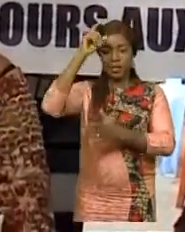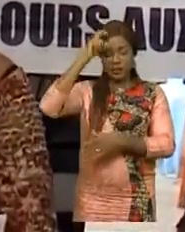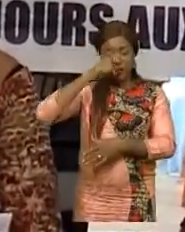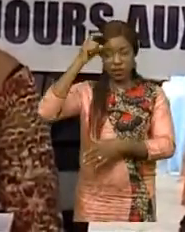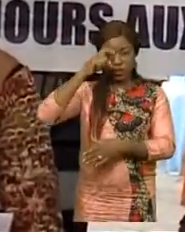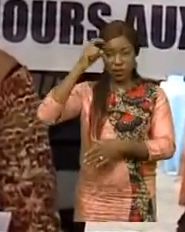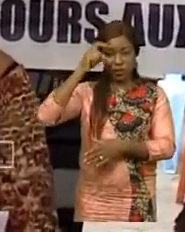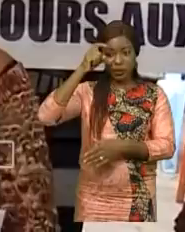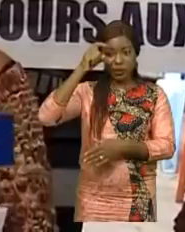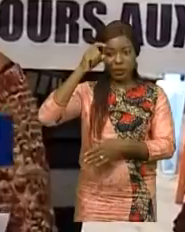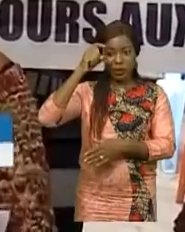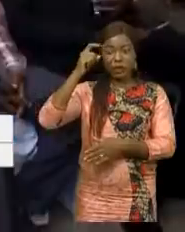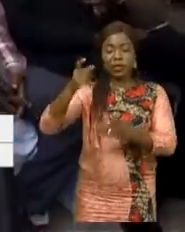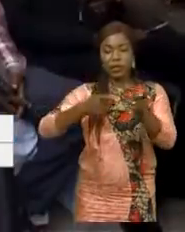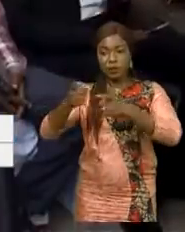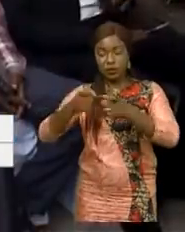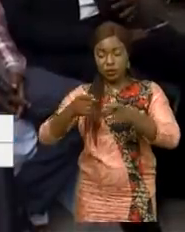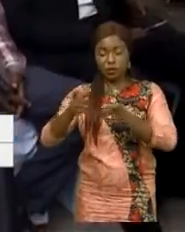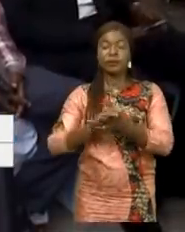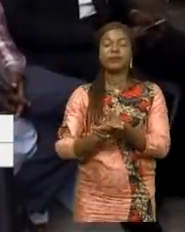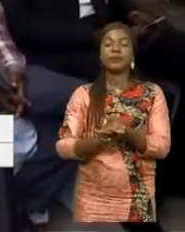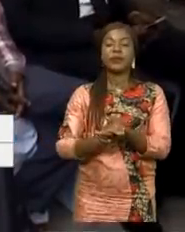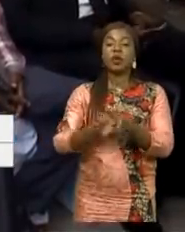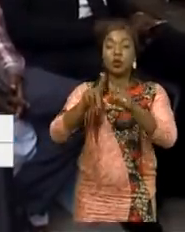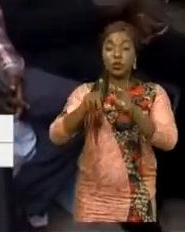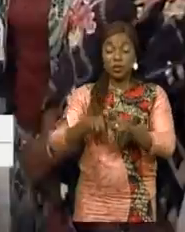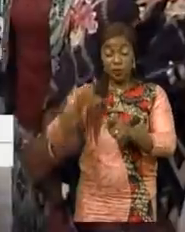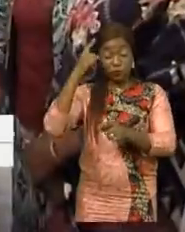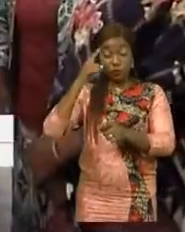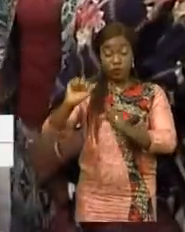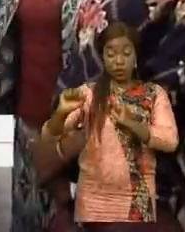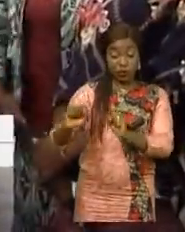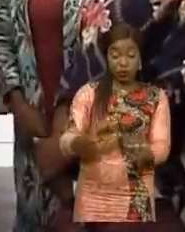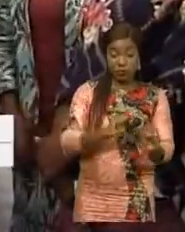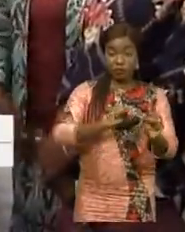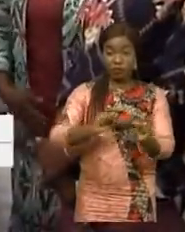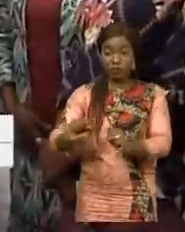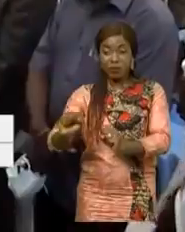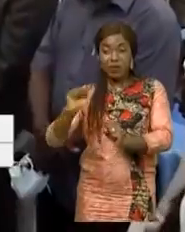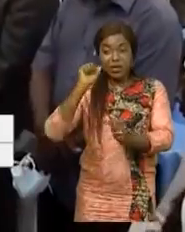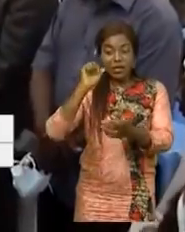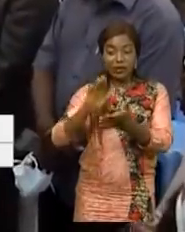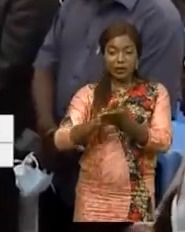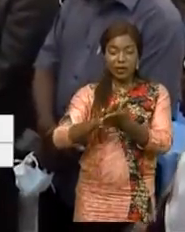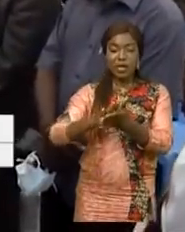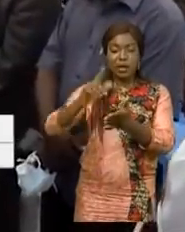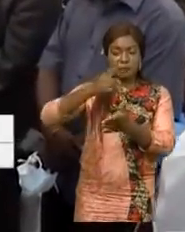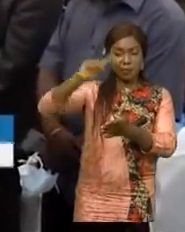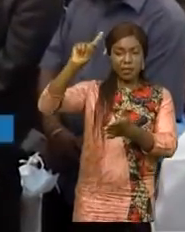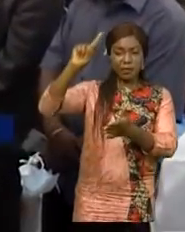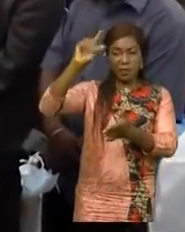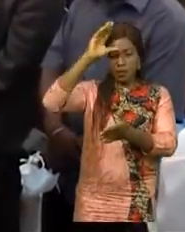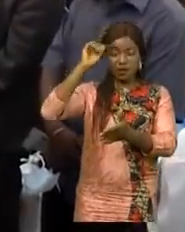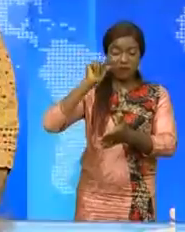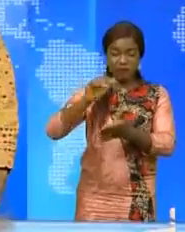dans la gestion pour le mouvement citoyen képi blanc avec la femme à la tête de la senim l'ordre et la paix sont